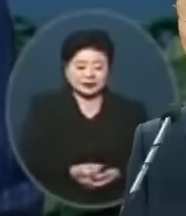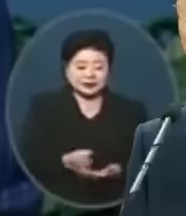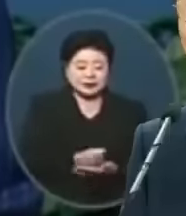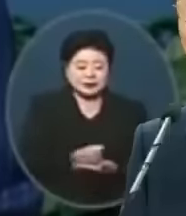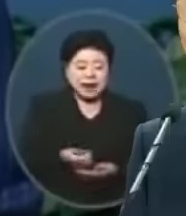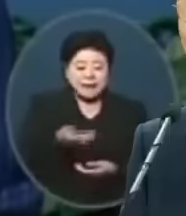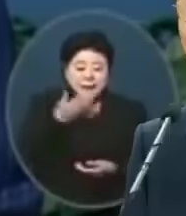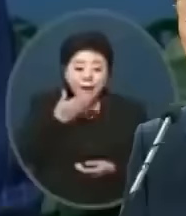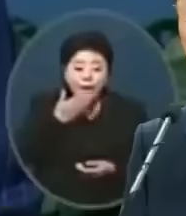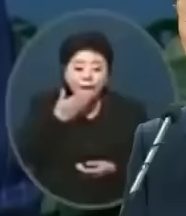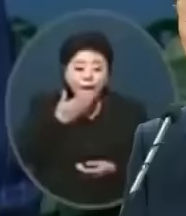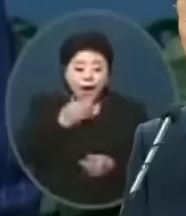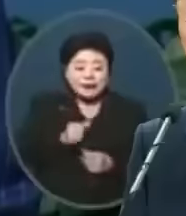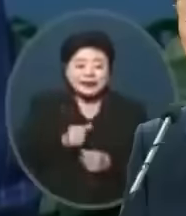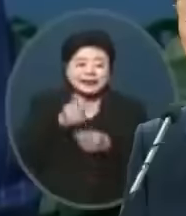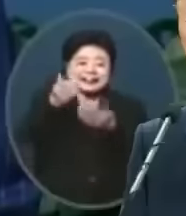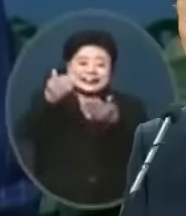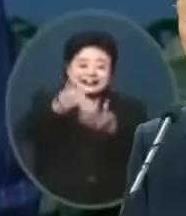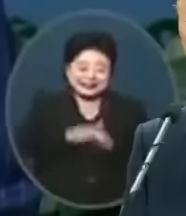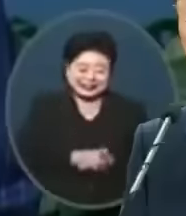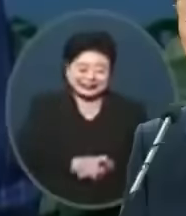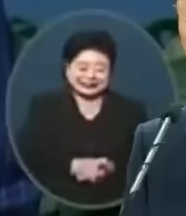비빔밥을 해서 하나님께 드려야 되는 것입니다.